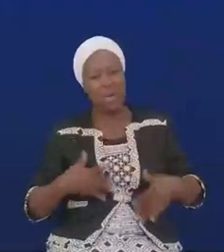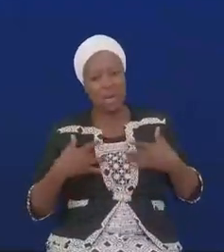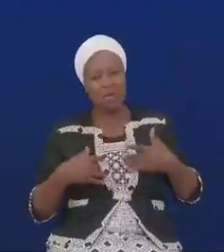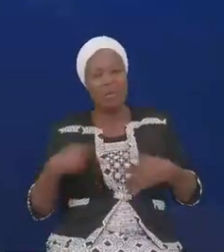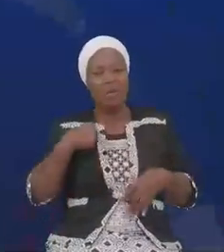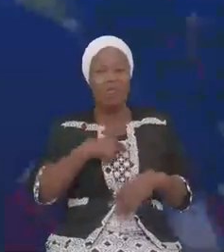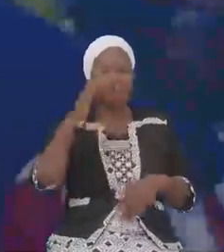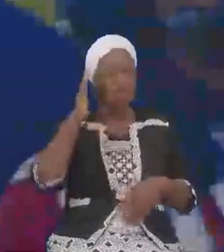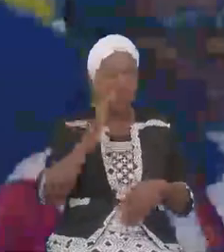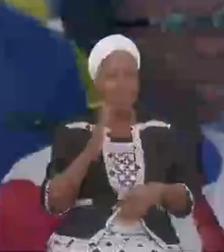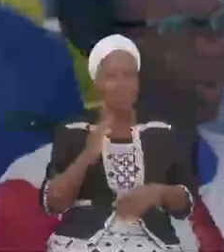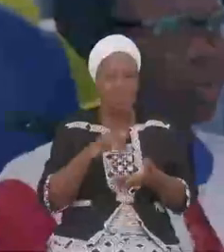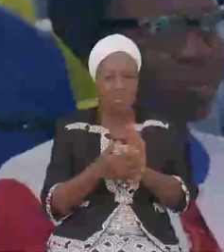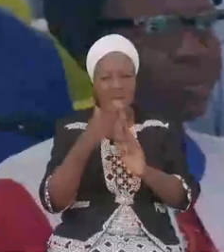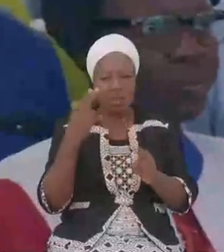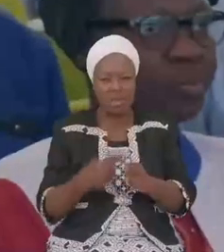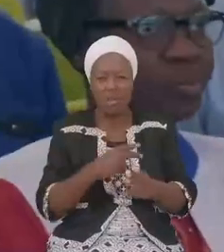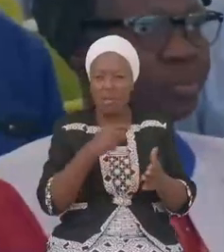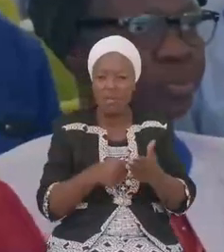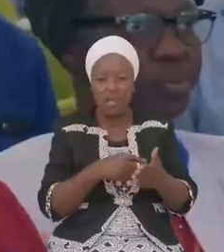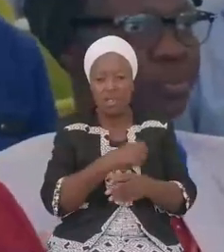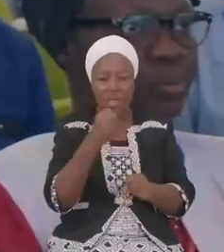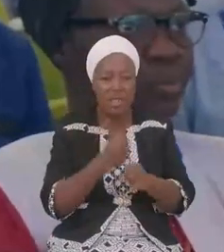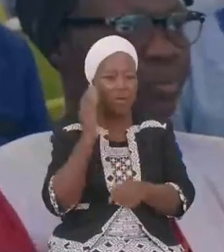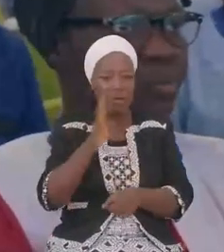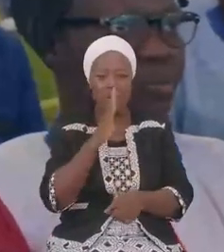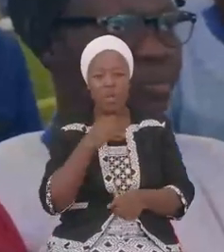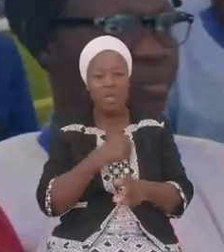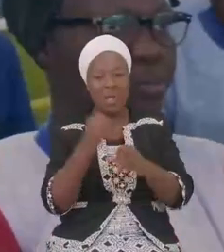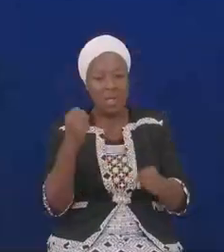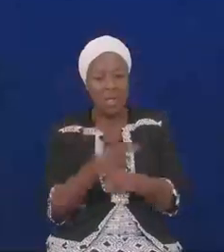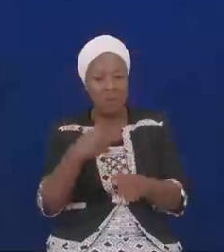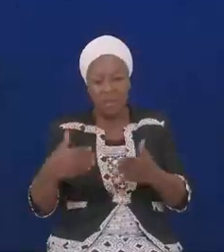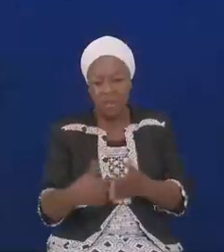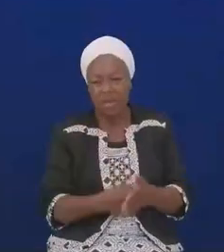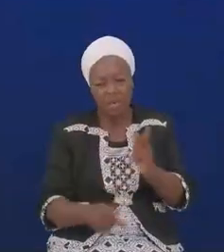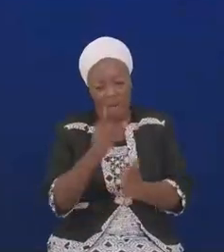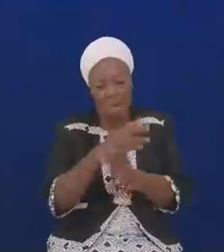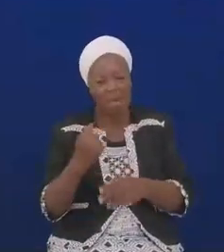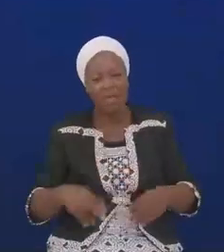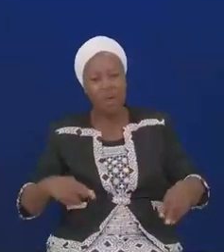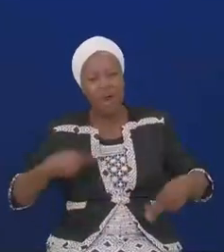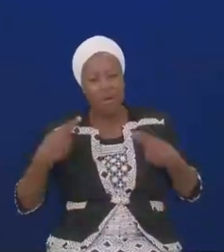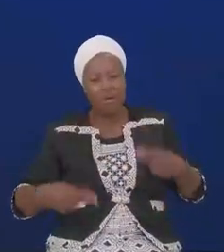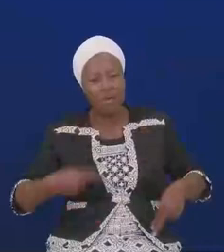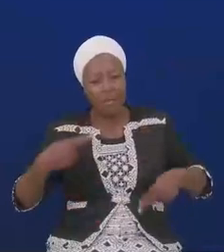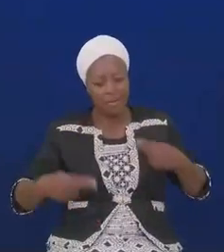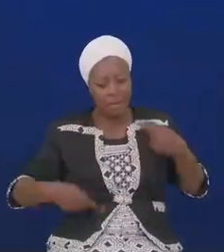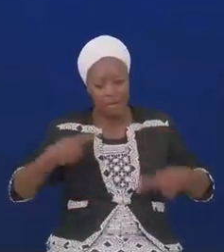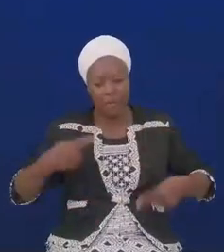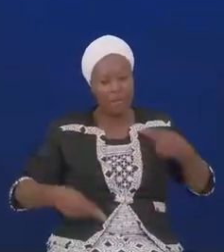voir. Cette année sera l'année du nouveau réveil